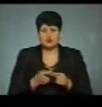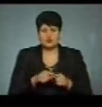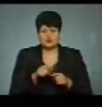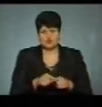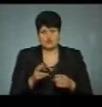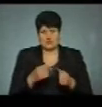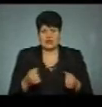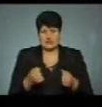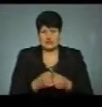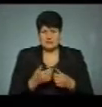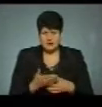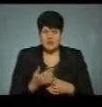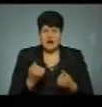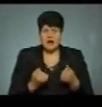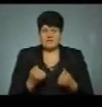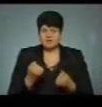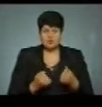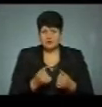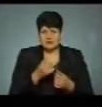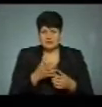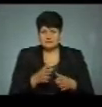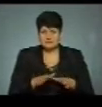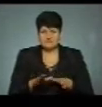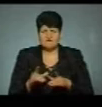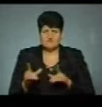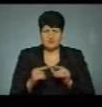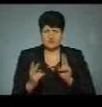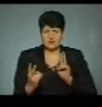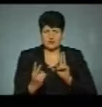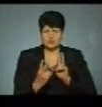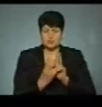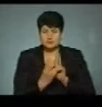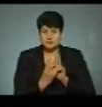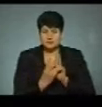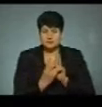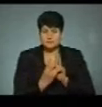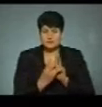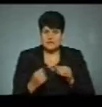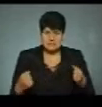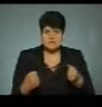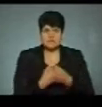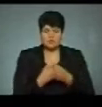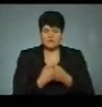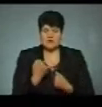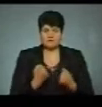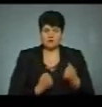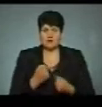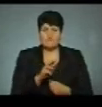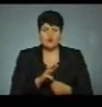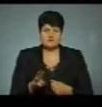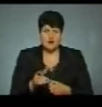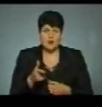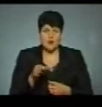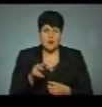пригоди, оскільки автомобіль не втримався на слизькій дорозі, виїхав на смугу зустрічного руху, зіткнувся з автомобілем Volkswagen